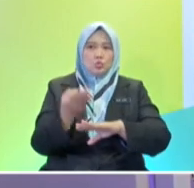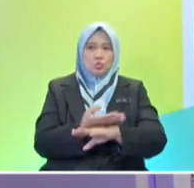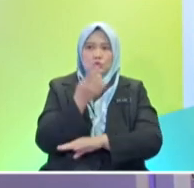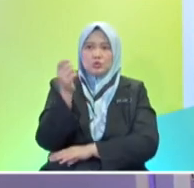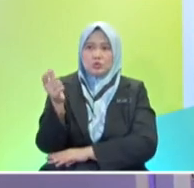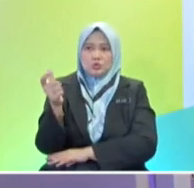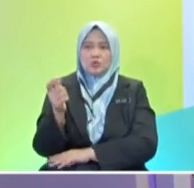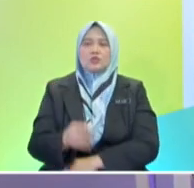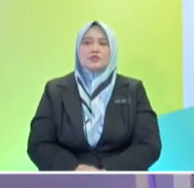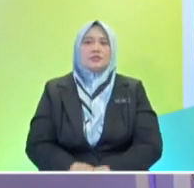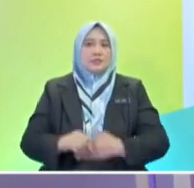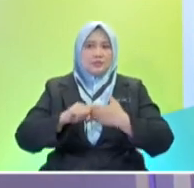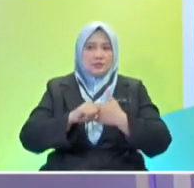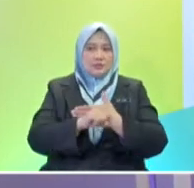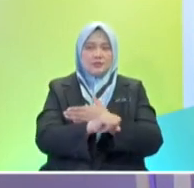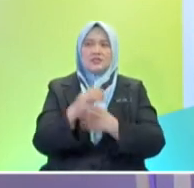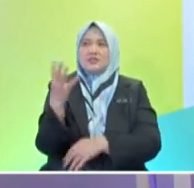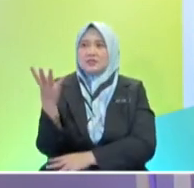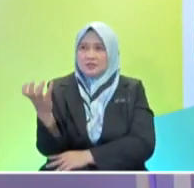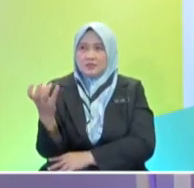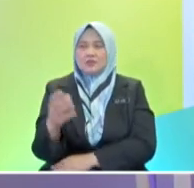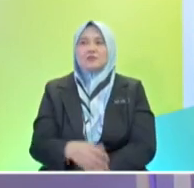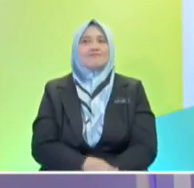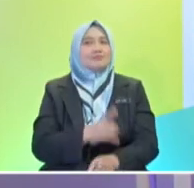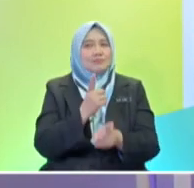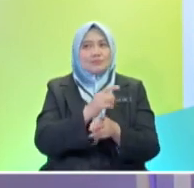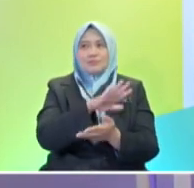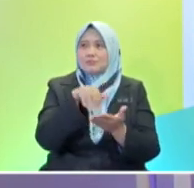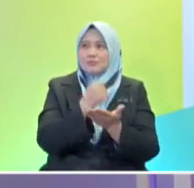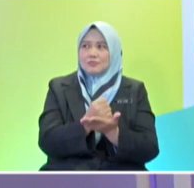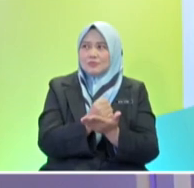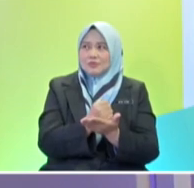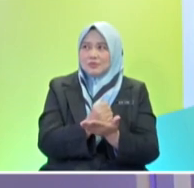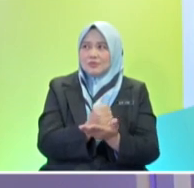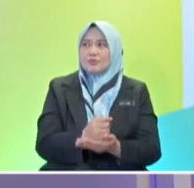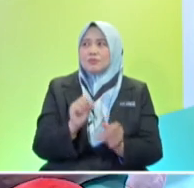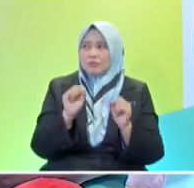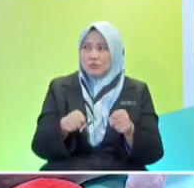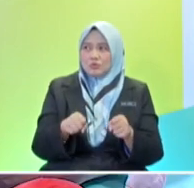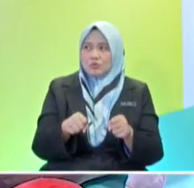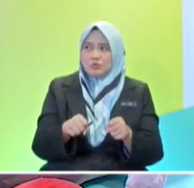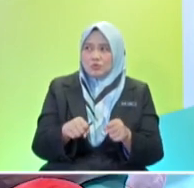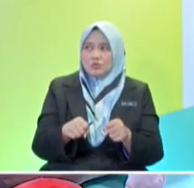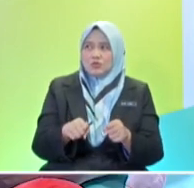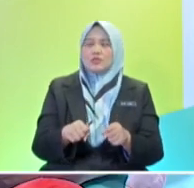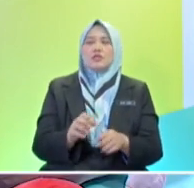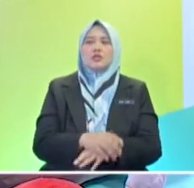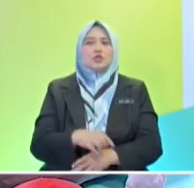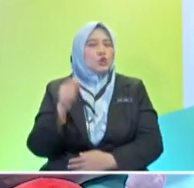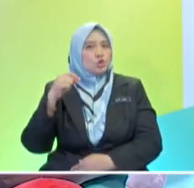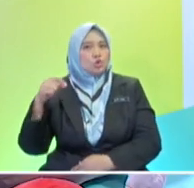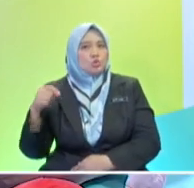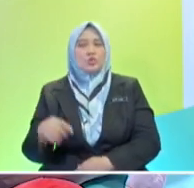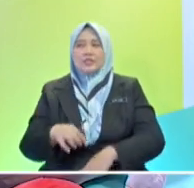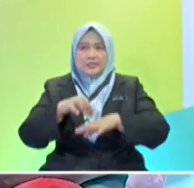untuk buaya. Betul semua kat sebelah sana. Baik. Okey. Tapi sisik keras tadi saya ingin terangkan, kita juga boleh gunakan